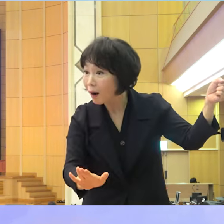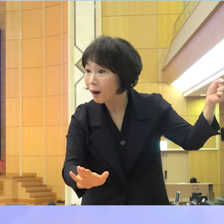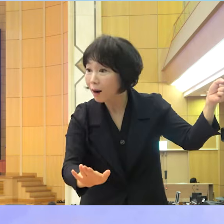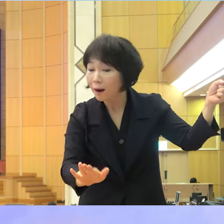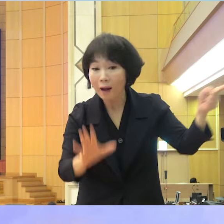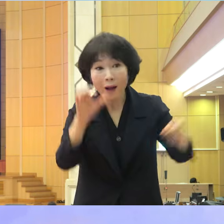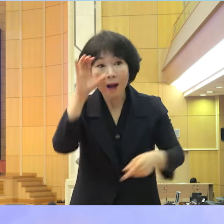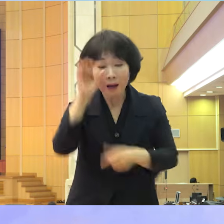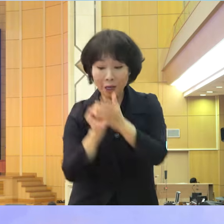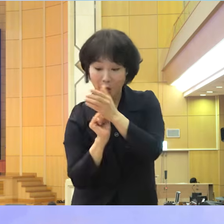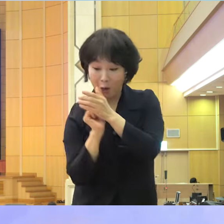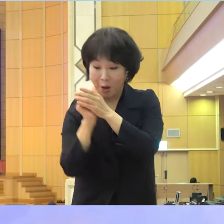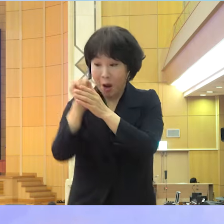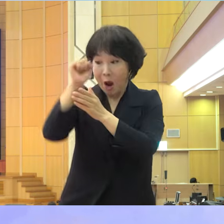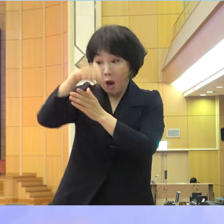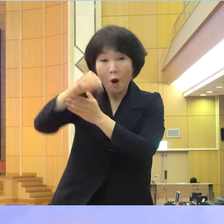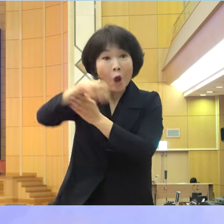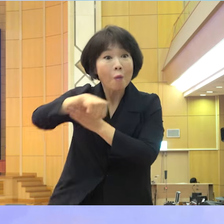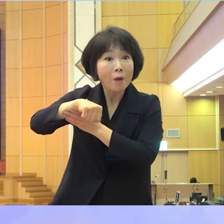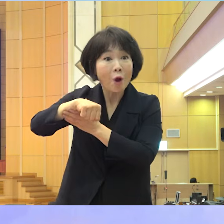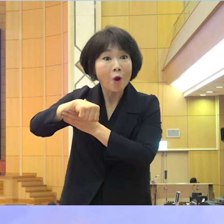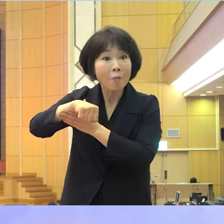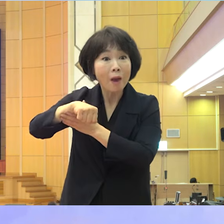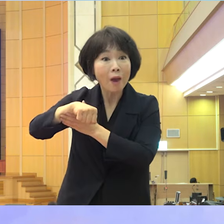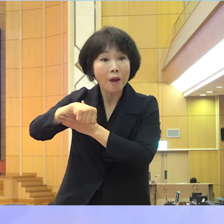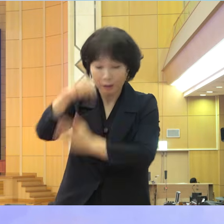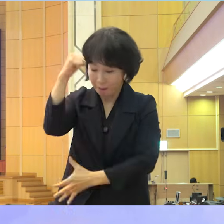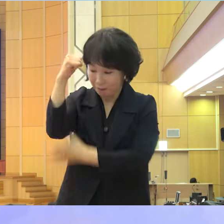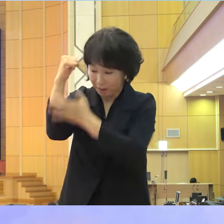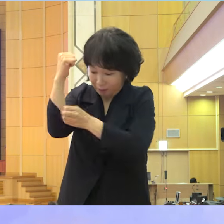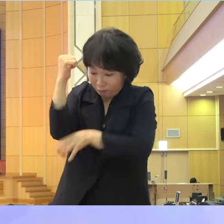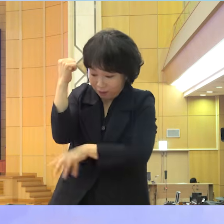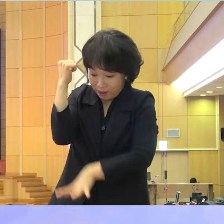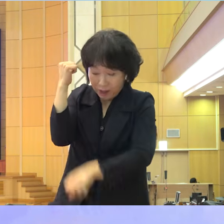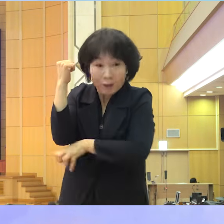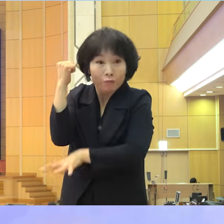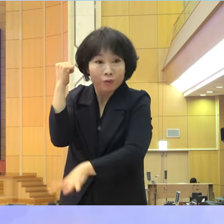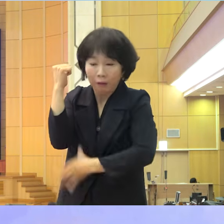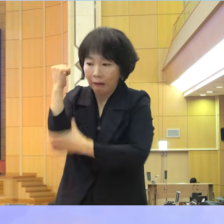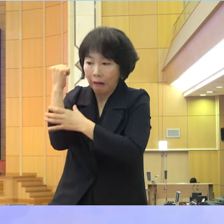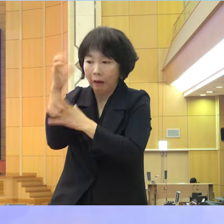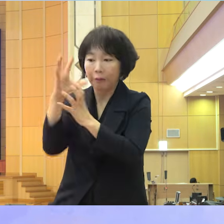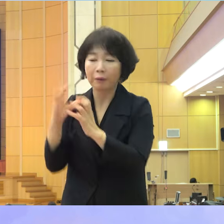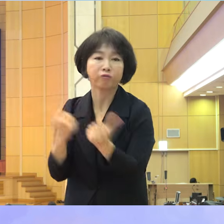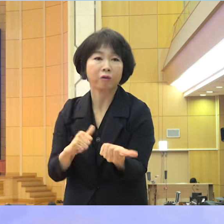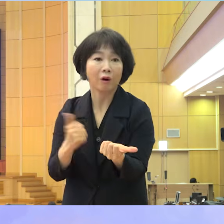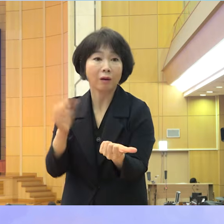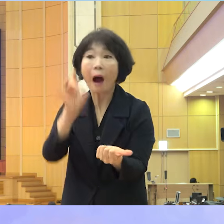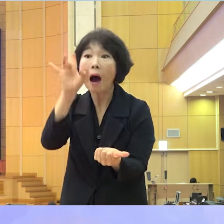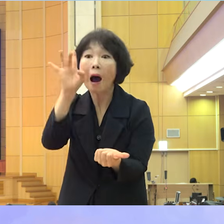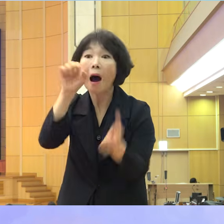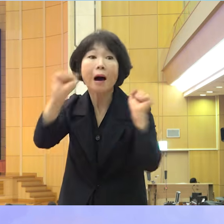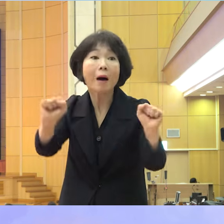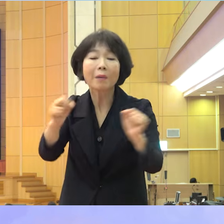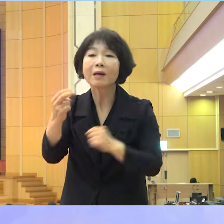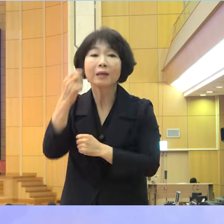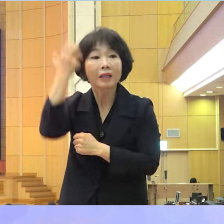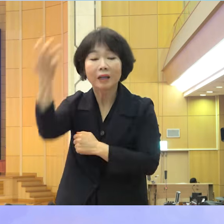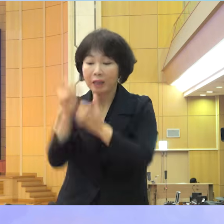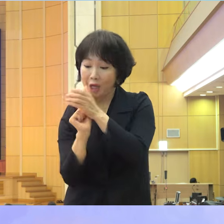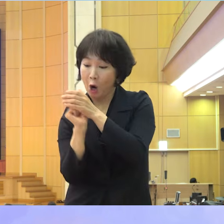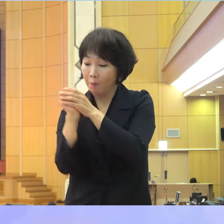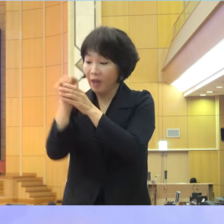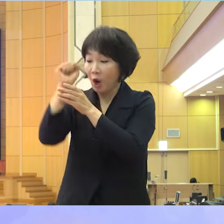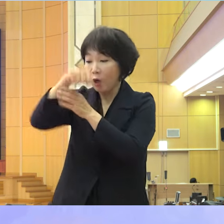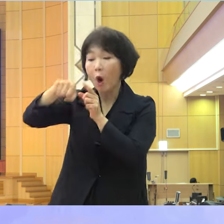열매 맺으면 뿌리채 다 죽어도 열매라는